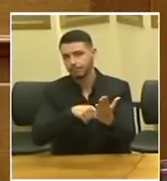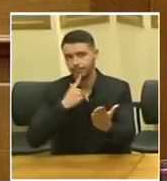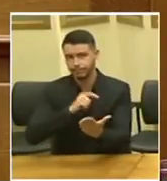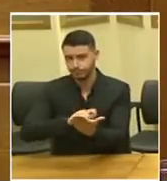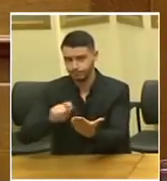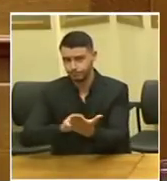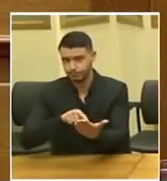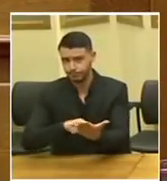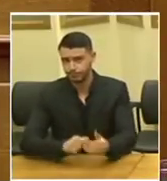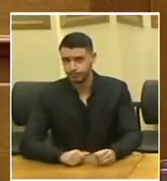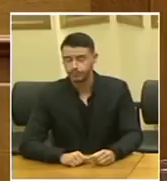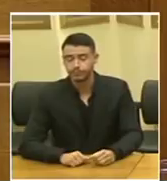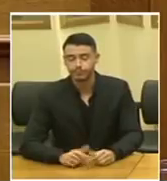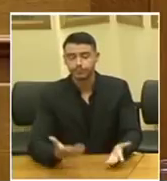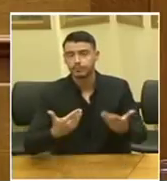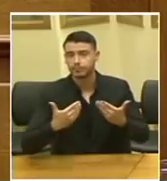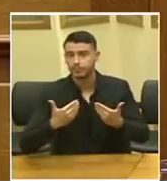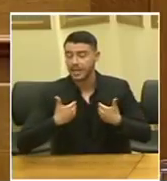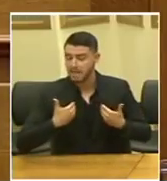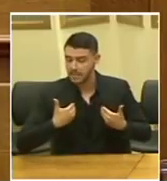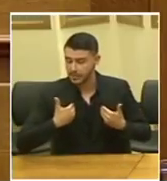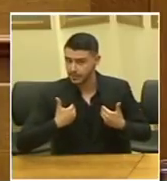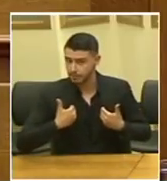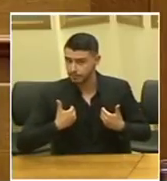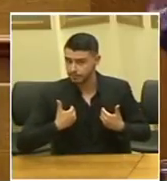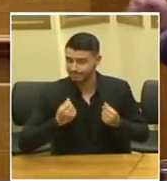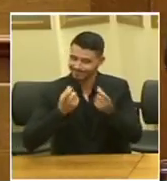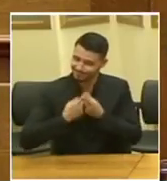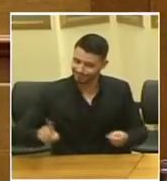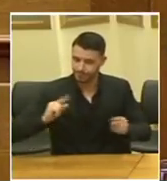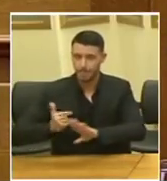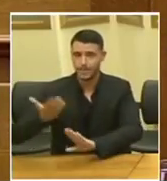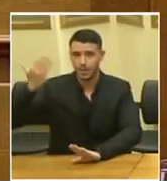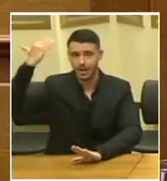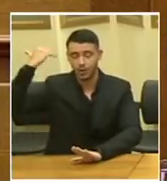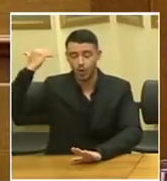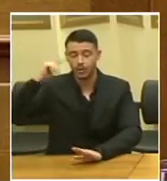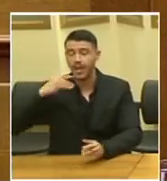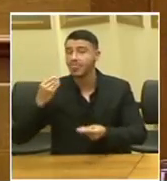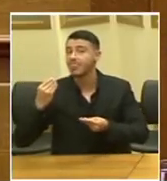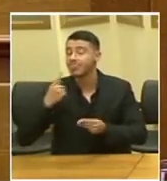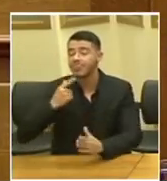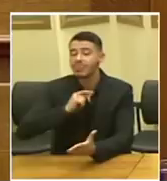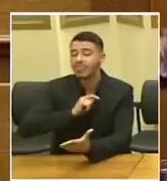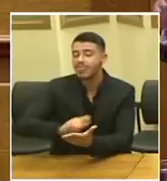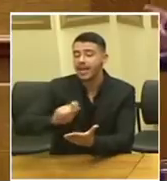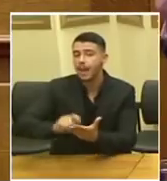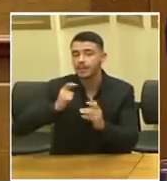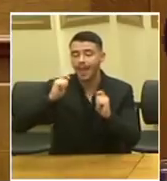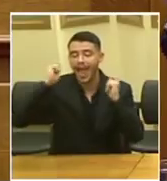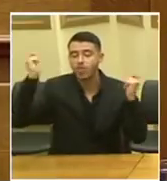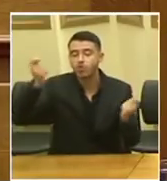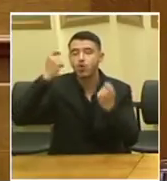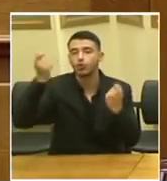Εμείς, σε αντίθεση με το παρελθόν, δεν δώσαμε εθνότητα στη συμφωνία. Ακούω εδώ